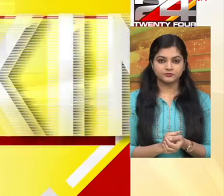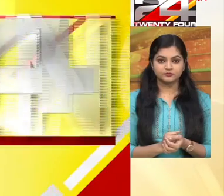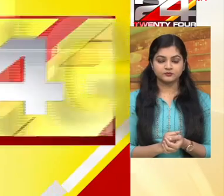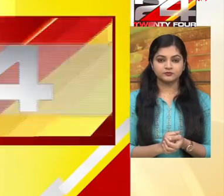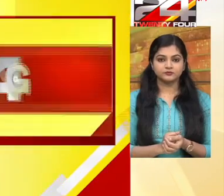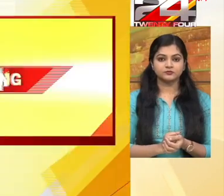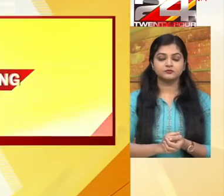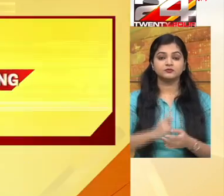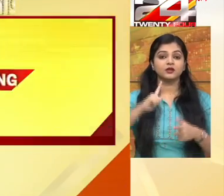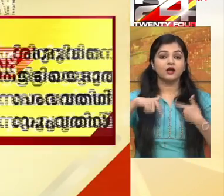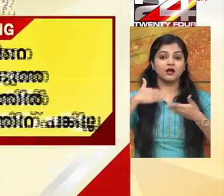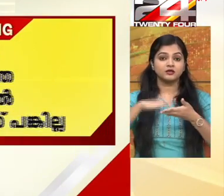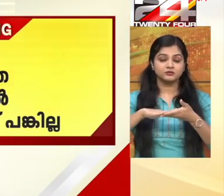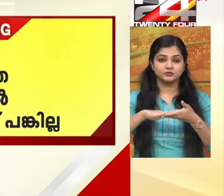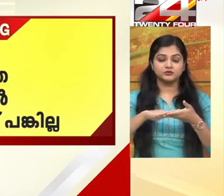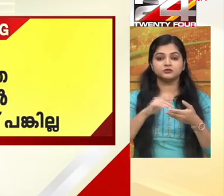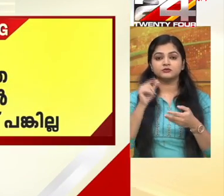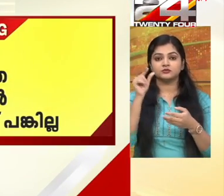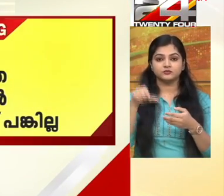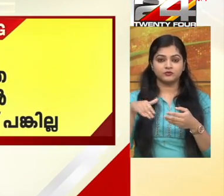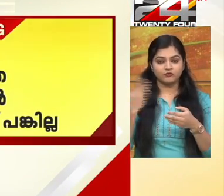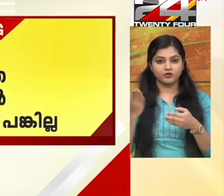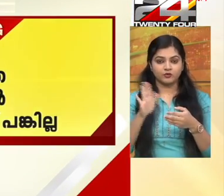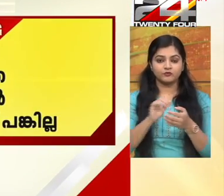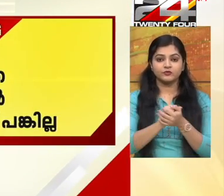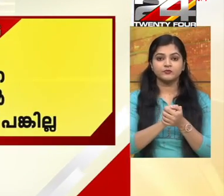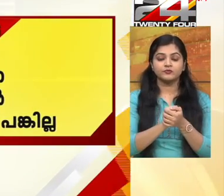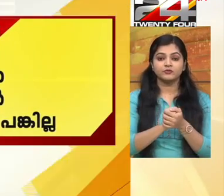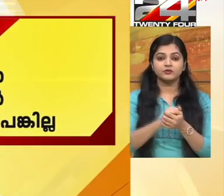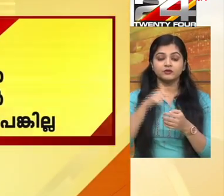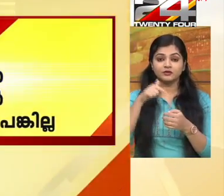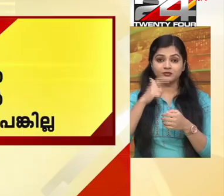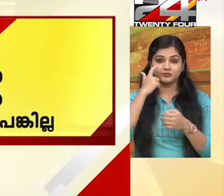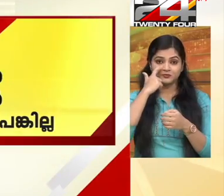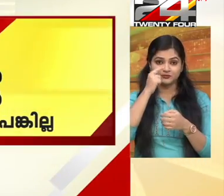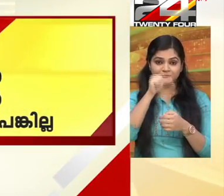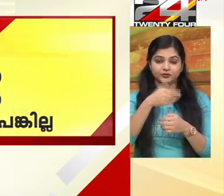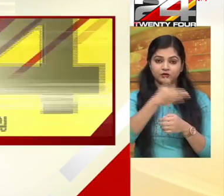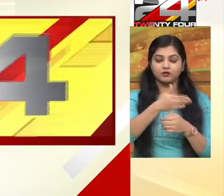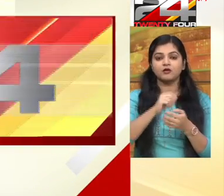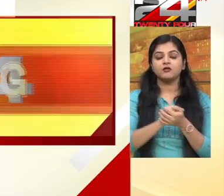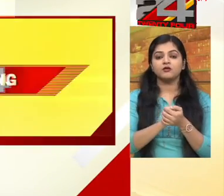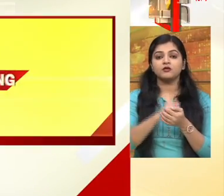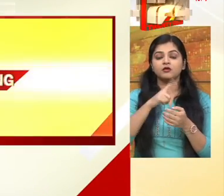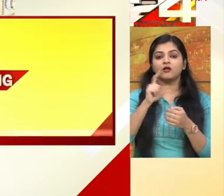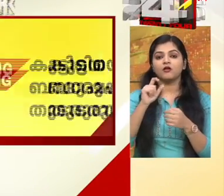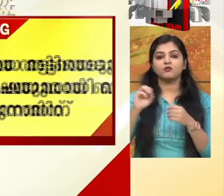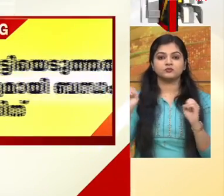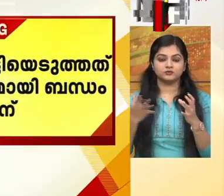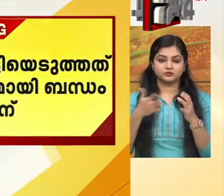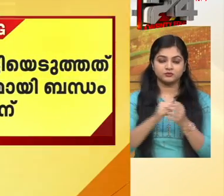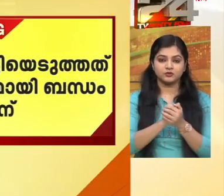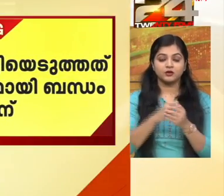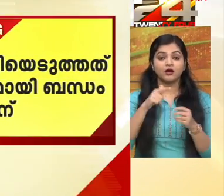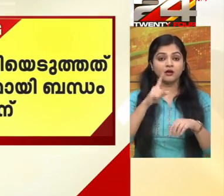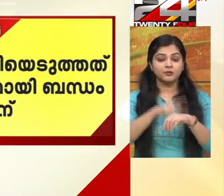ഹസ്ബൻഡ് വേറെ ഇതിലുണ്ട്. ഹീസ് ഇൻ എ ഡിഫറെന്റ് കൺട്രി. ഇപ്പോൾ ആ സമയത്തിൽ അവൾക്ക് ഇവിടെ വേറെ ഒരു റിലേഷൻ ആയി. ആൻഡ് ഷി കെപ്റ്റ് ടെല്ലിംഗ് ദാറ്റ് അവൾ